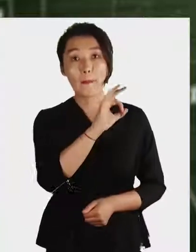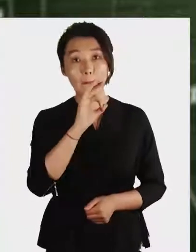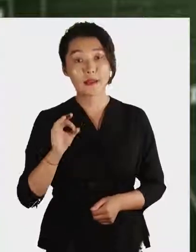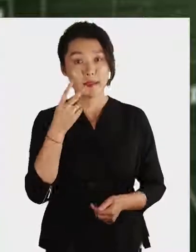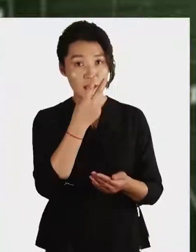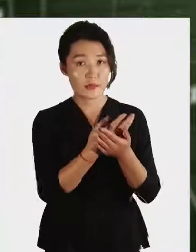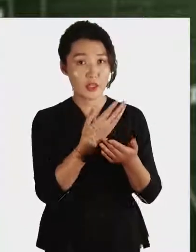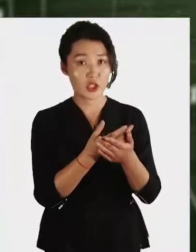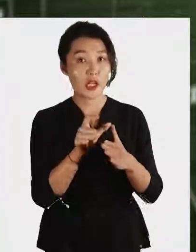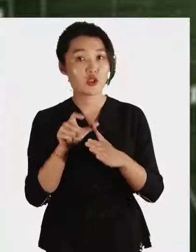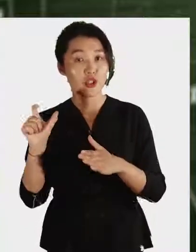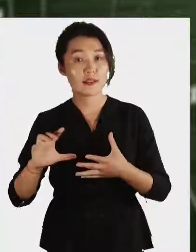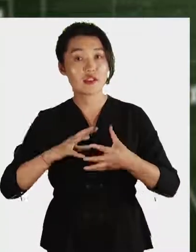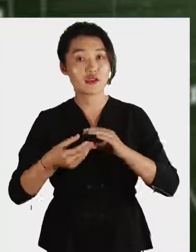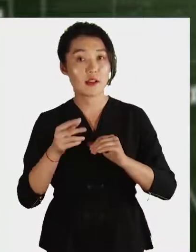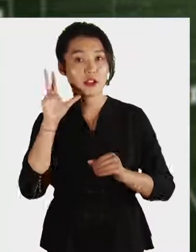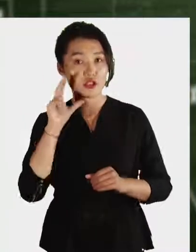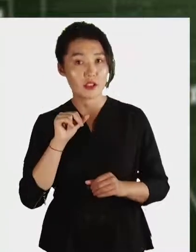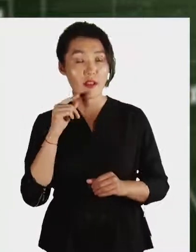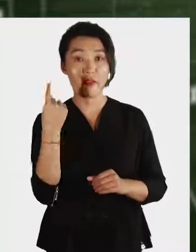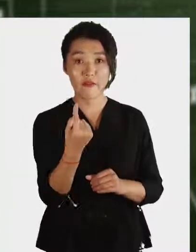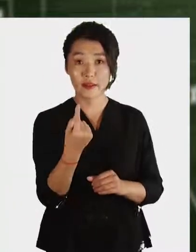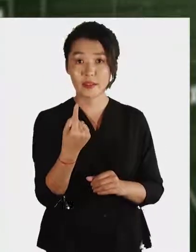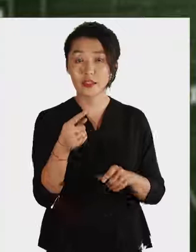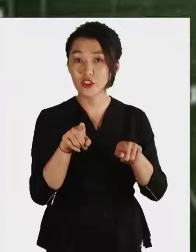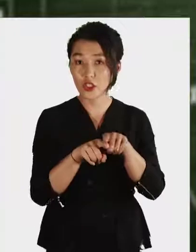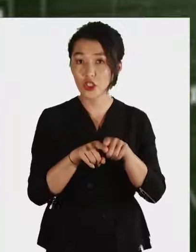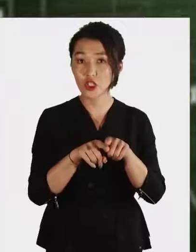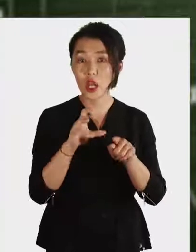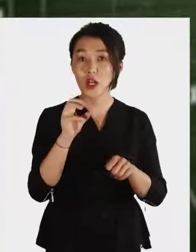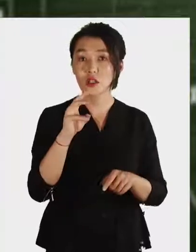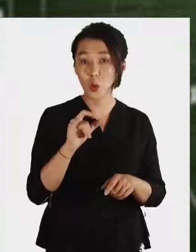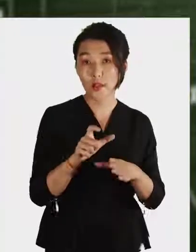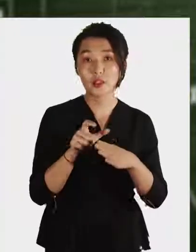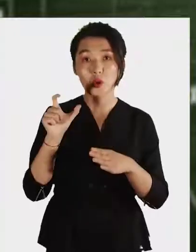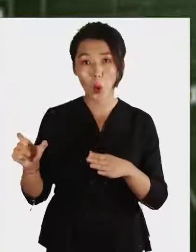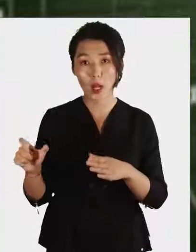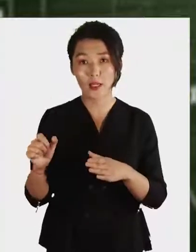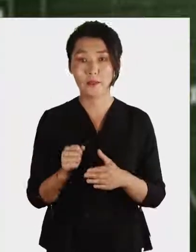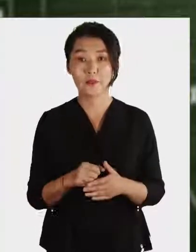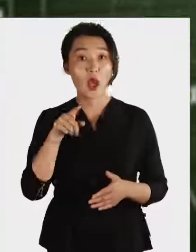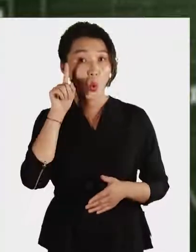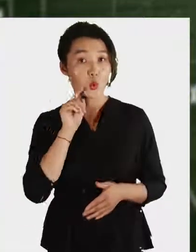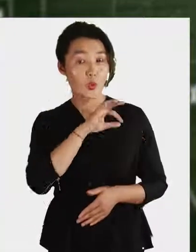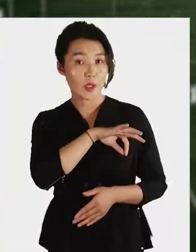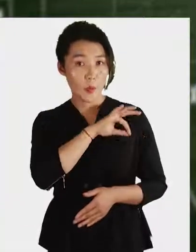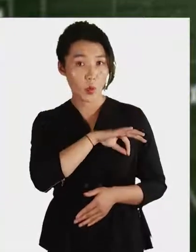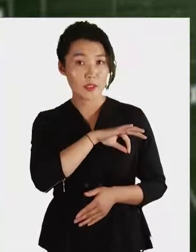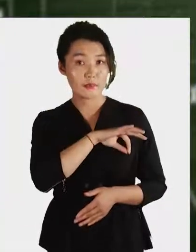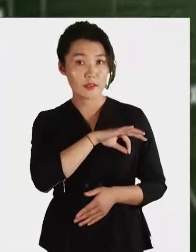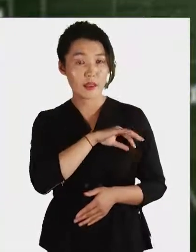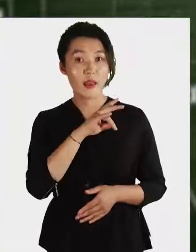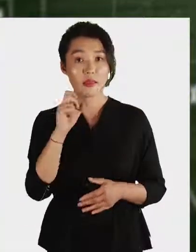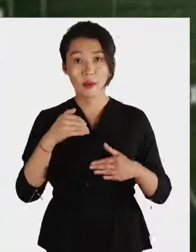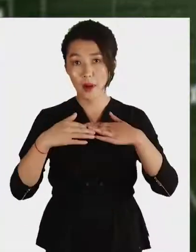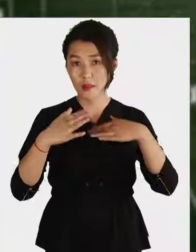выражают части целых чисел в одних и тех же сотых долях. Удобно пользоваться, ребята, на